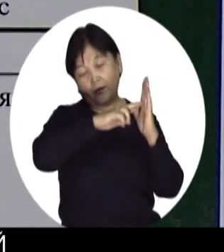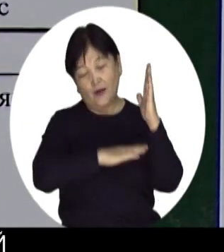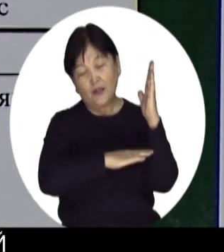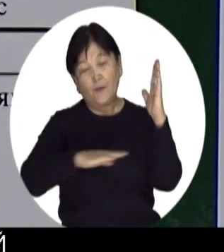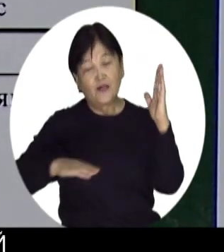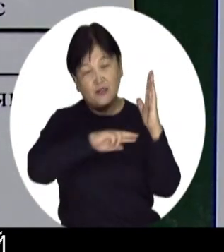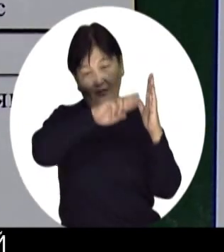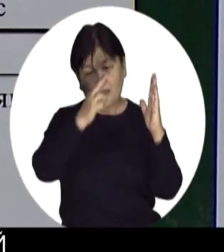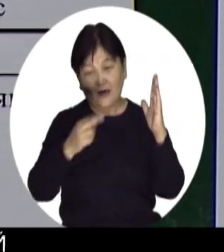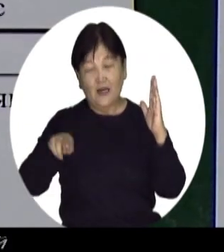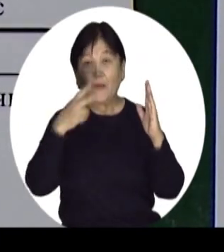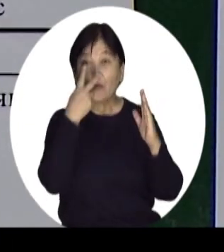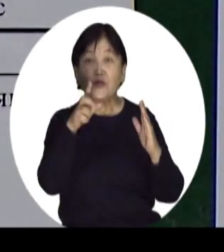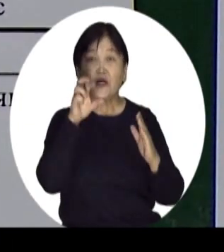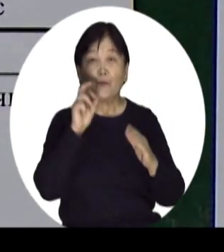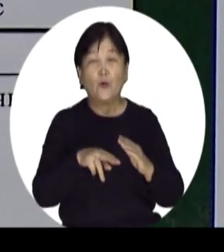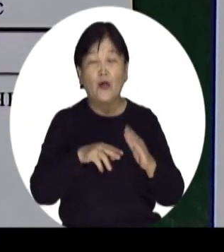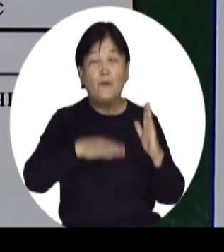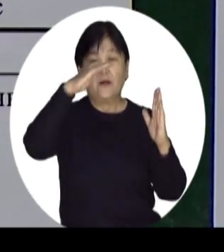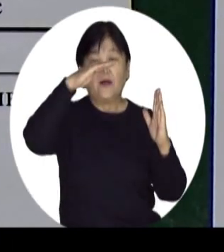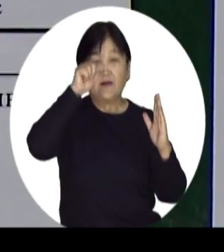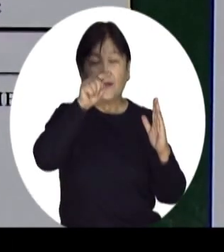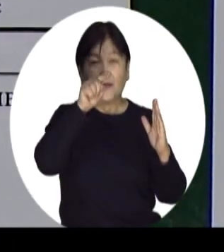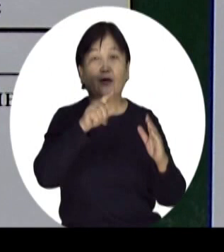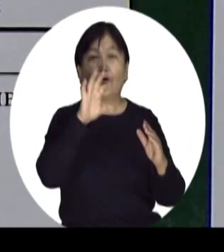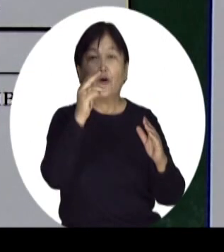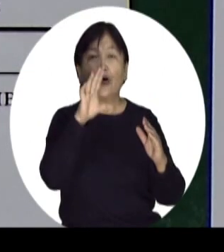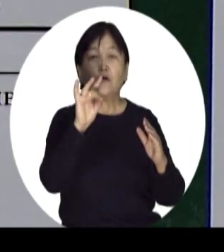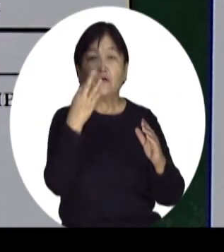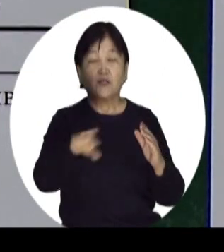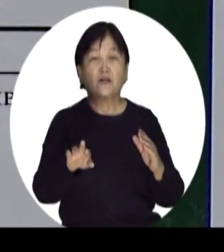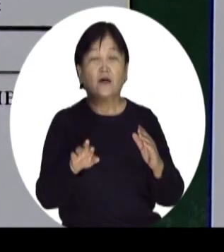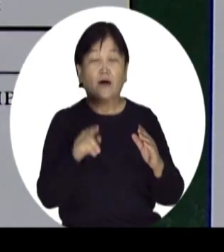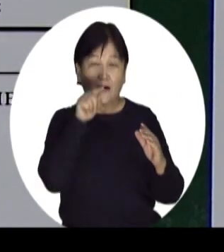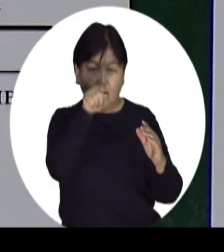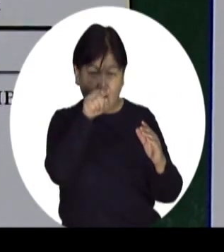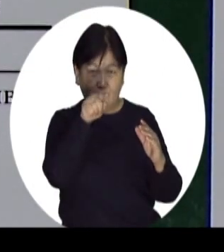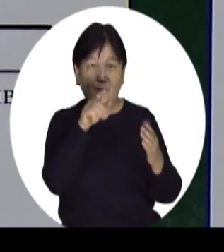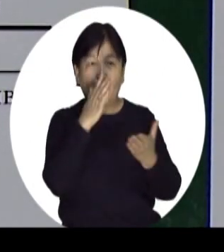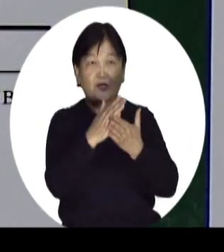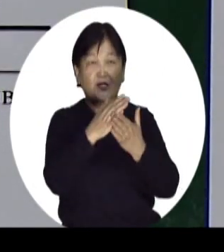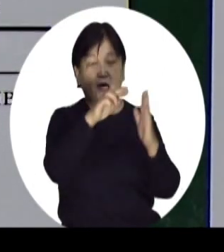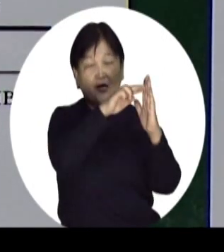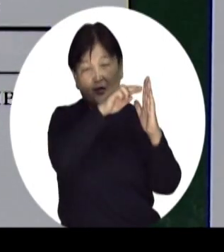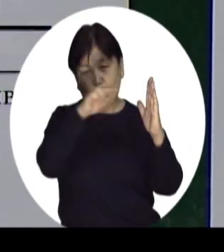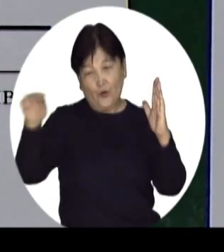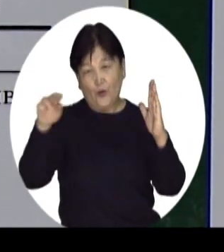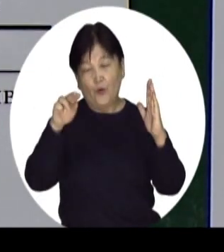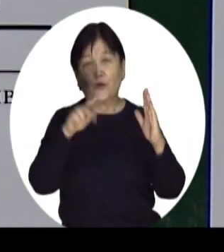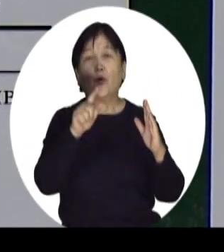за энэ оройн цэгийн энергит харгалт оройн цэгийн энергит хурж байж